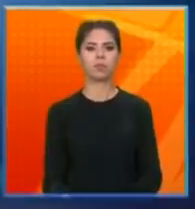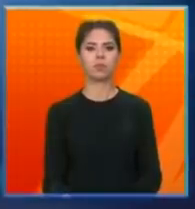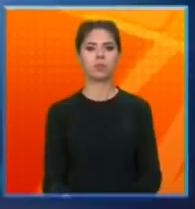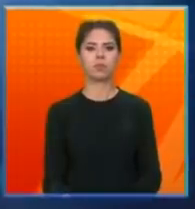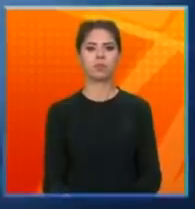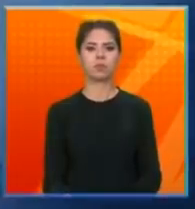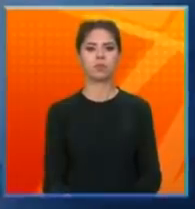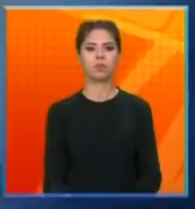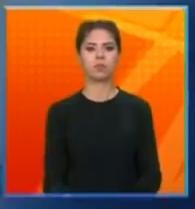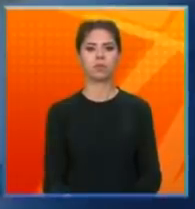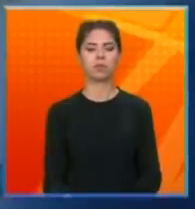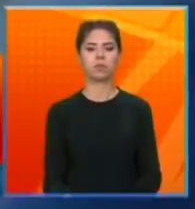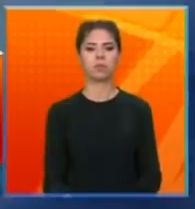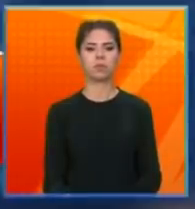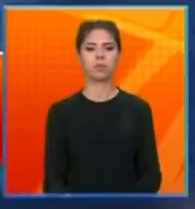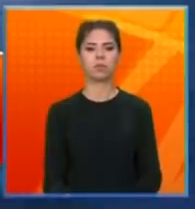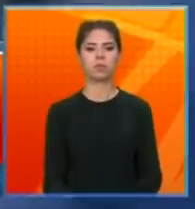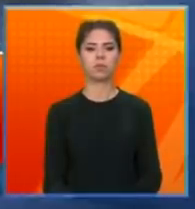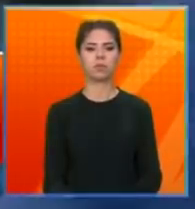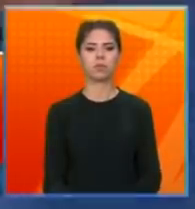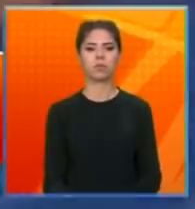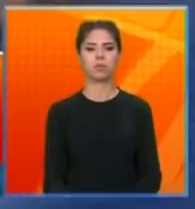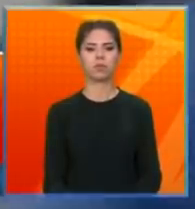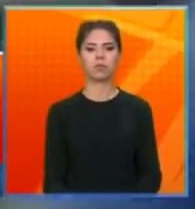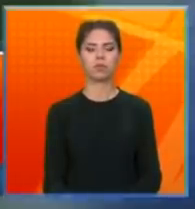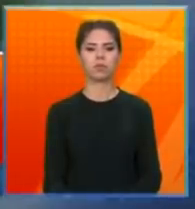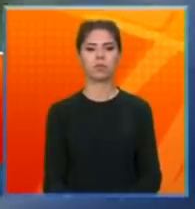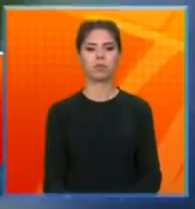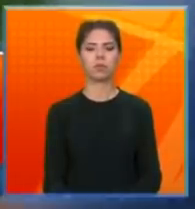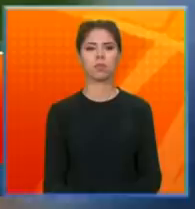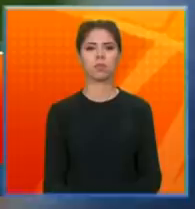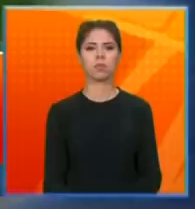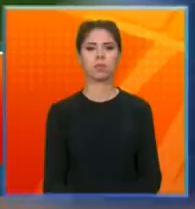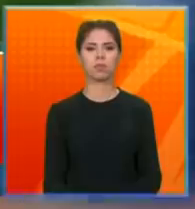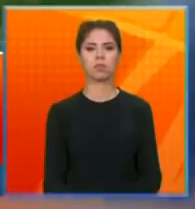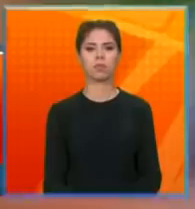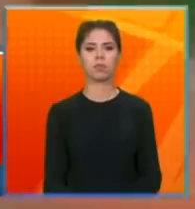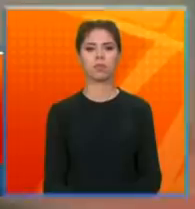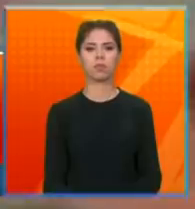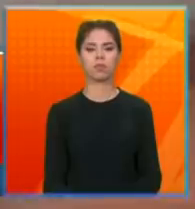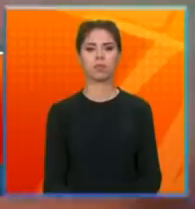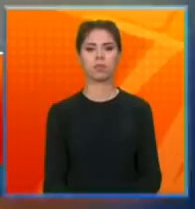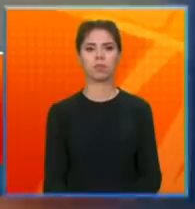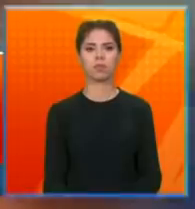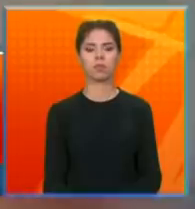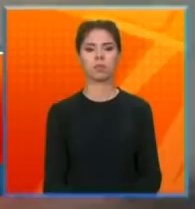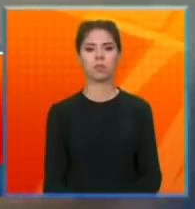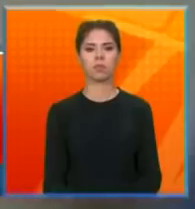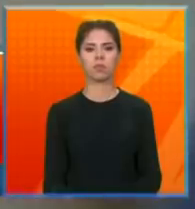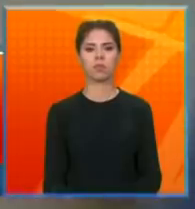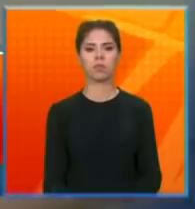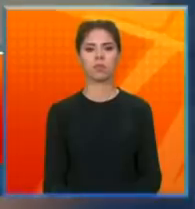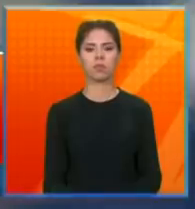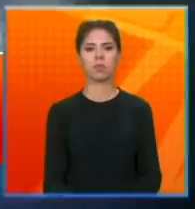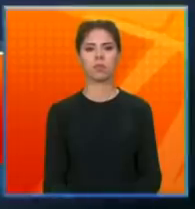Ben çıldırma lan. Burada koru komşu bütün evde binanın çevresinde bütün bir şeyler binamı kuşatmış. Esra şeyi arayayım mı? Üstür bin oturuyor. Ben yüz yüzlerden